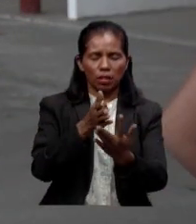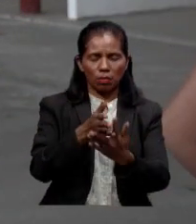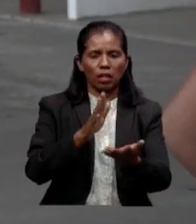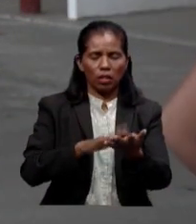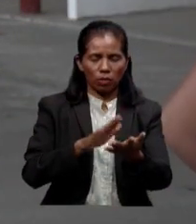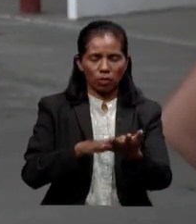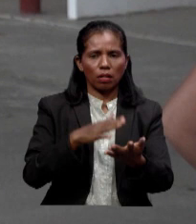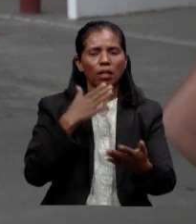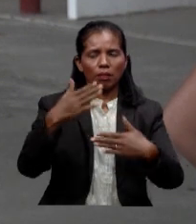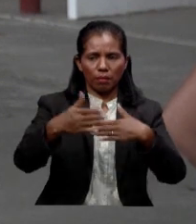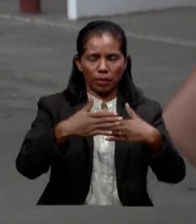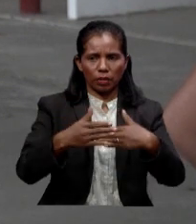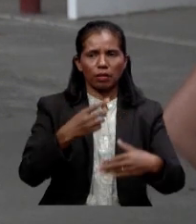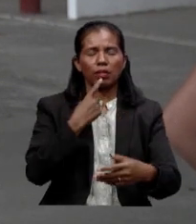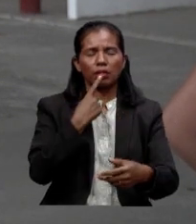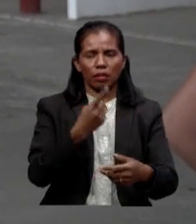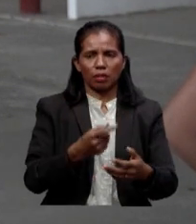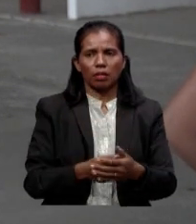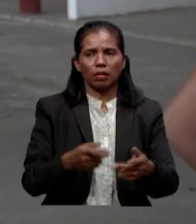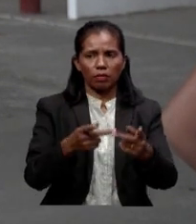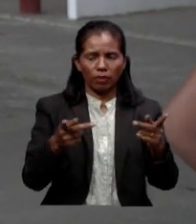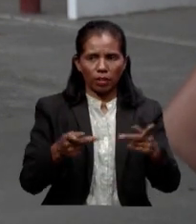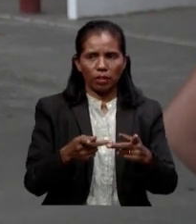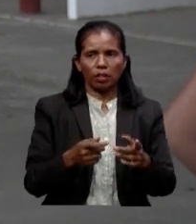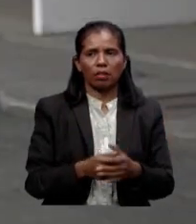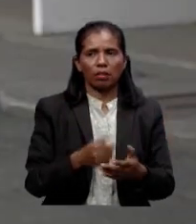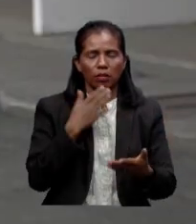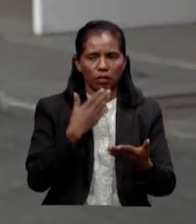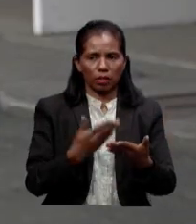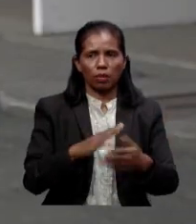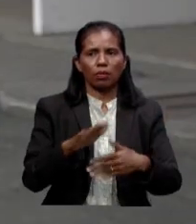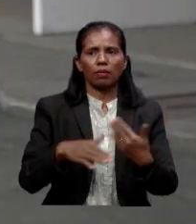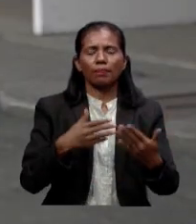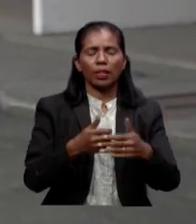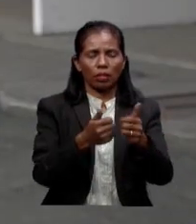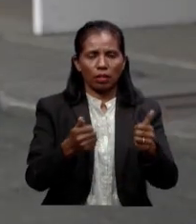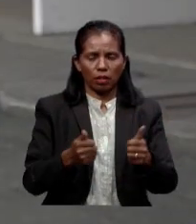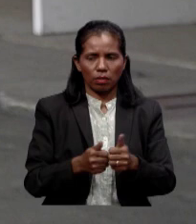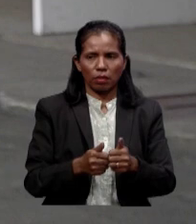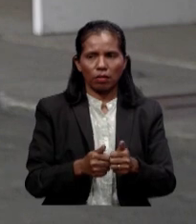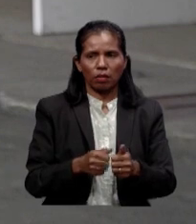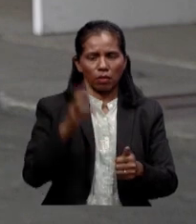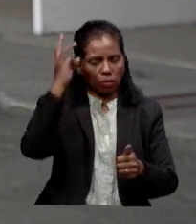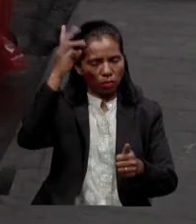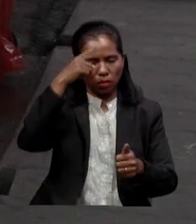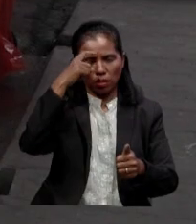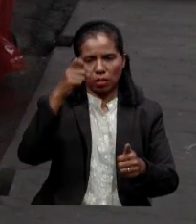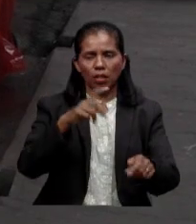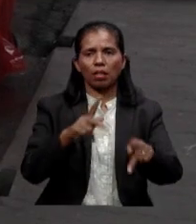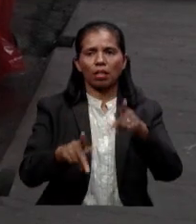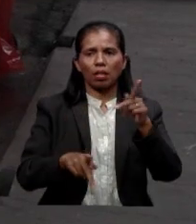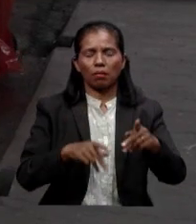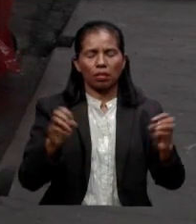to ba fatin dia kondisaun fatin be ami hela ne dia kotu. Autoridade comunitário preocupa tamba nia comunidade